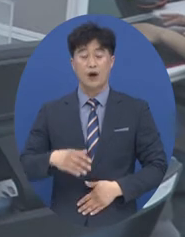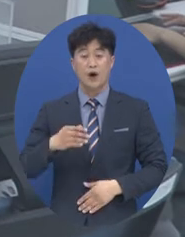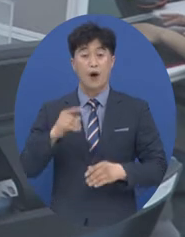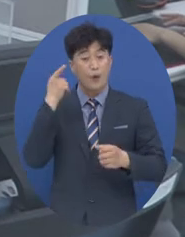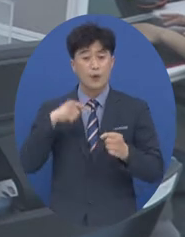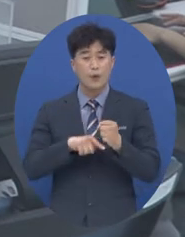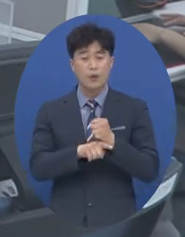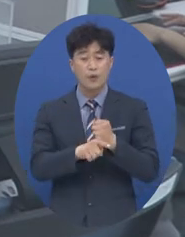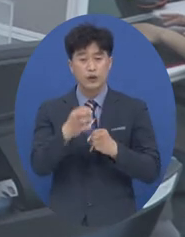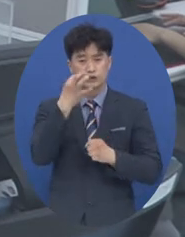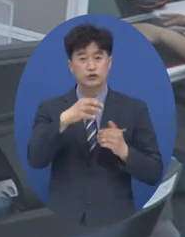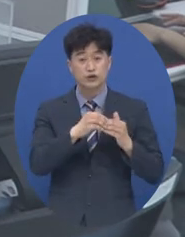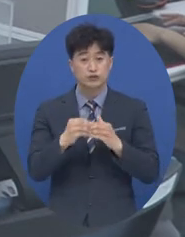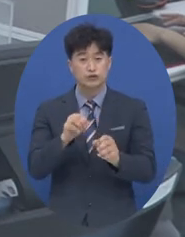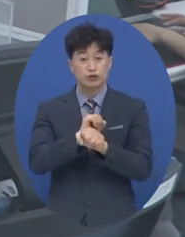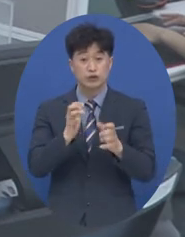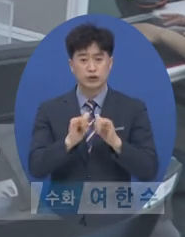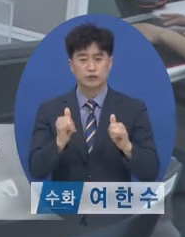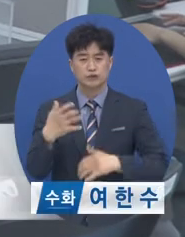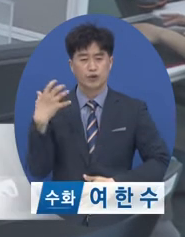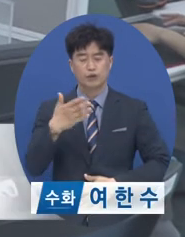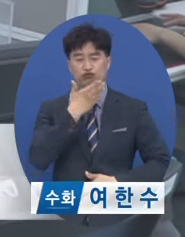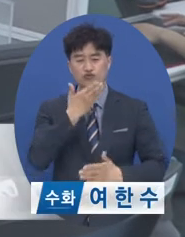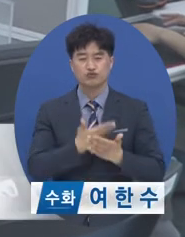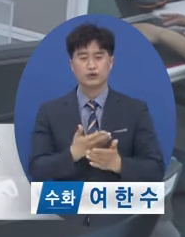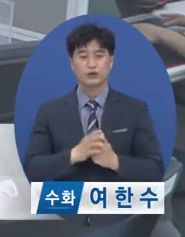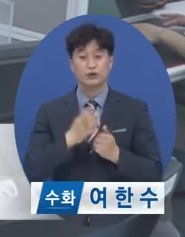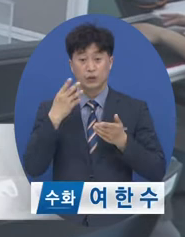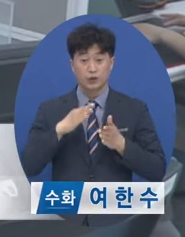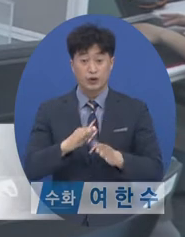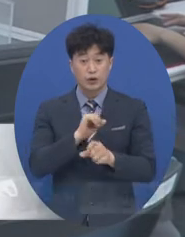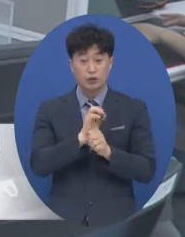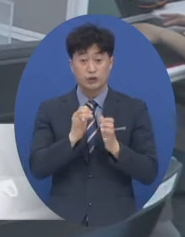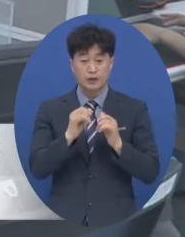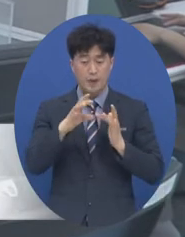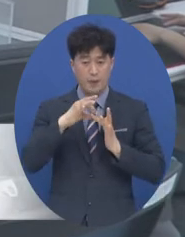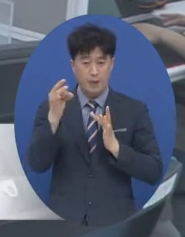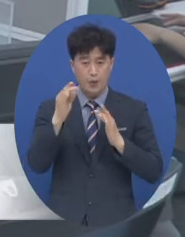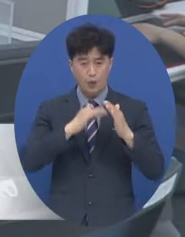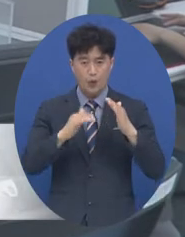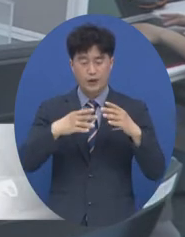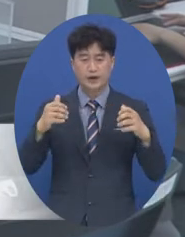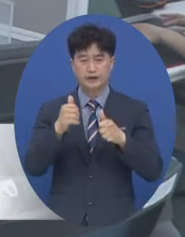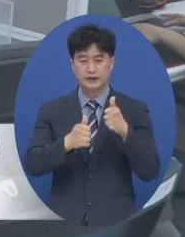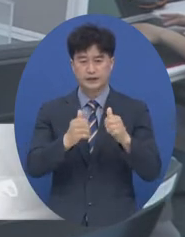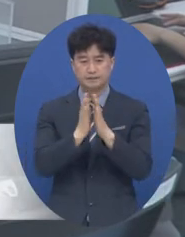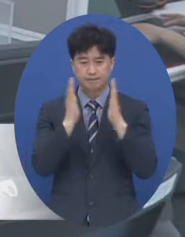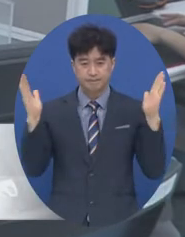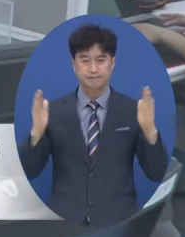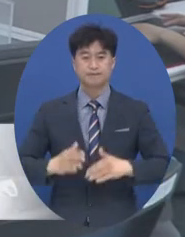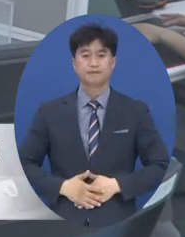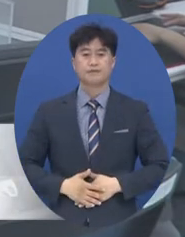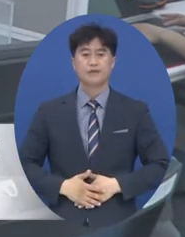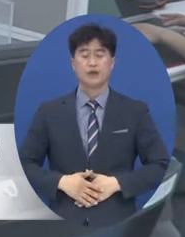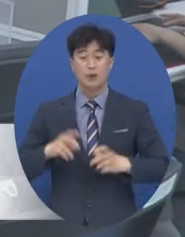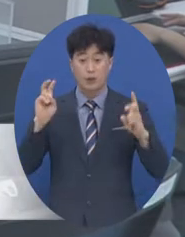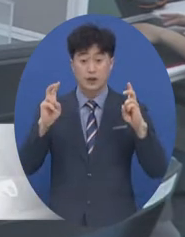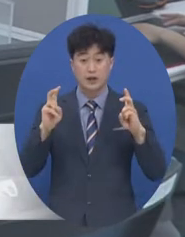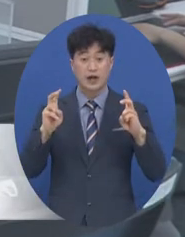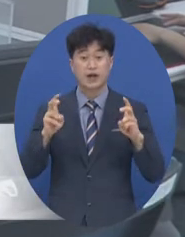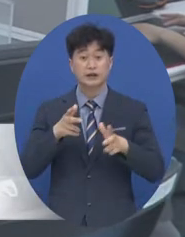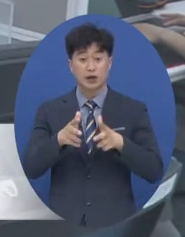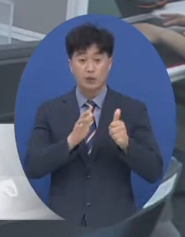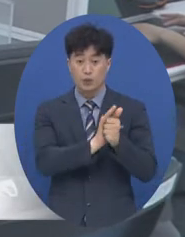우리 과학기술을 이끌 연구자의 역할 굉장히 중요하죠. 경기도가 연구자를 뽑는 공개 오디션을 열었습니다.